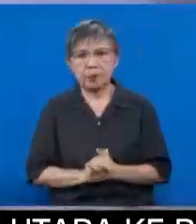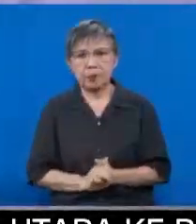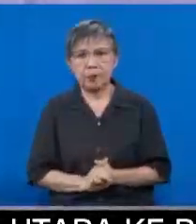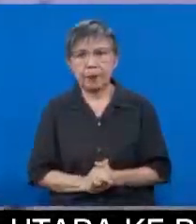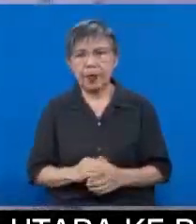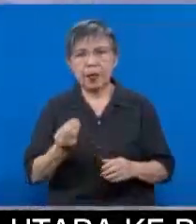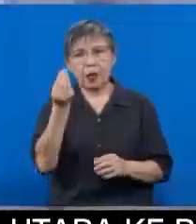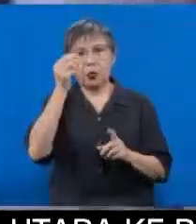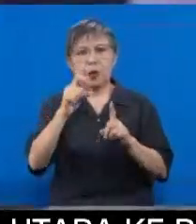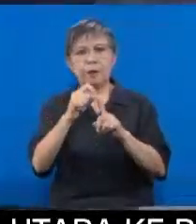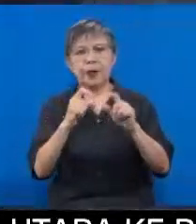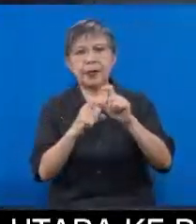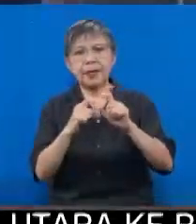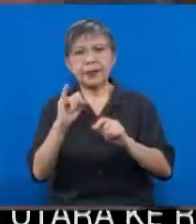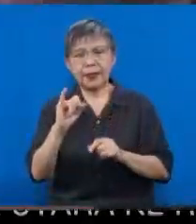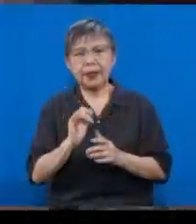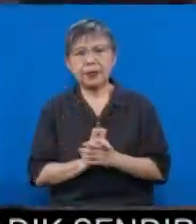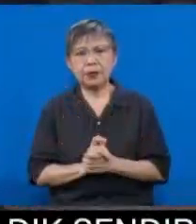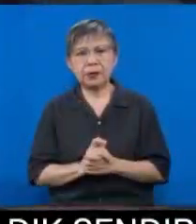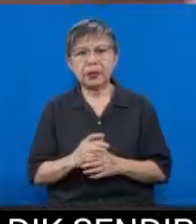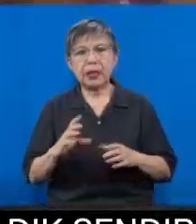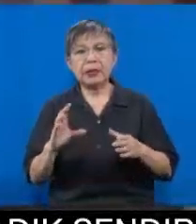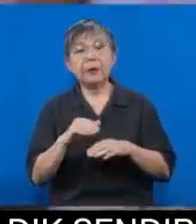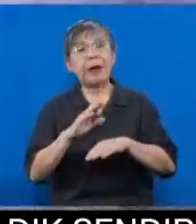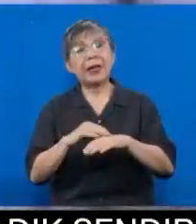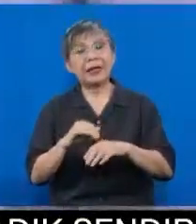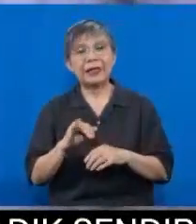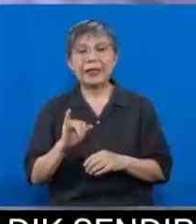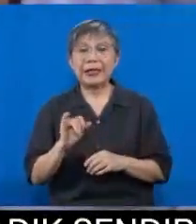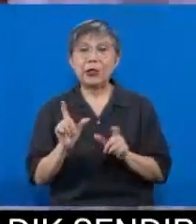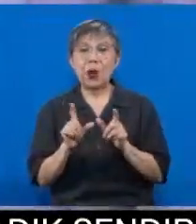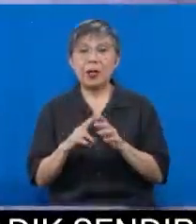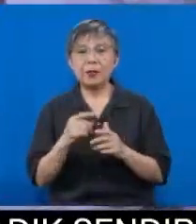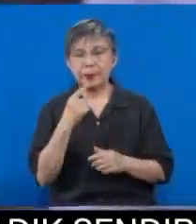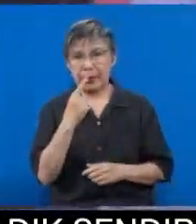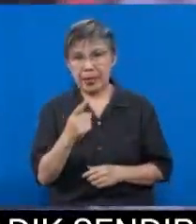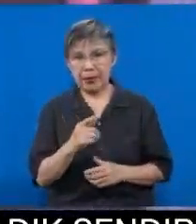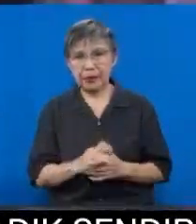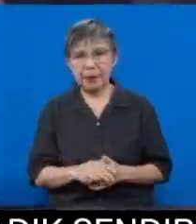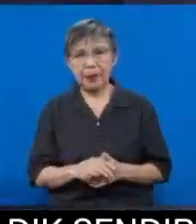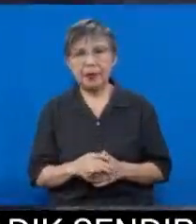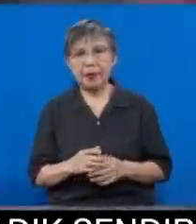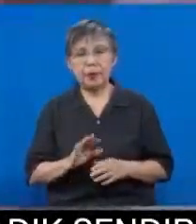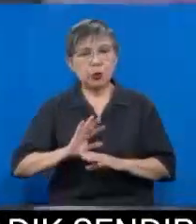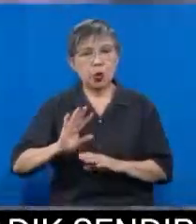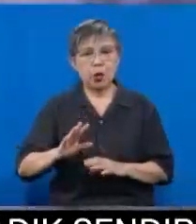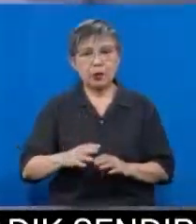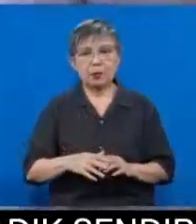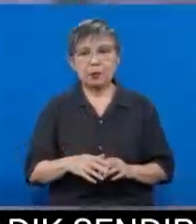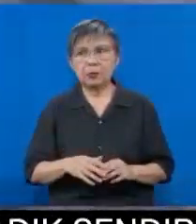Desakan Ketua Umum PSSI Iwan Iriawan yang akrab disapa Iwan Bule mengemuka. Namun Iwan Bule menolak